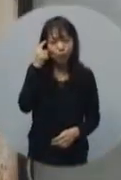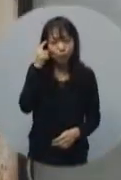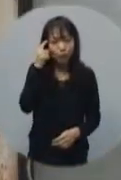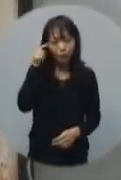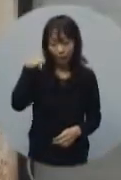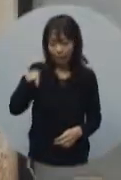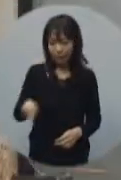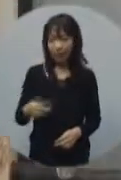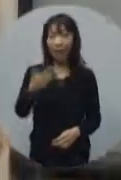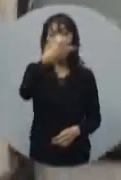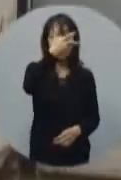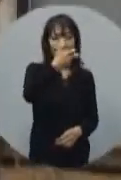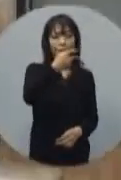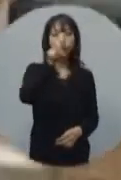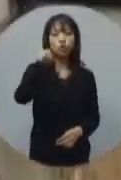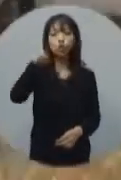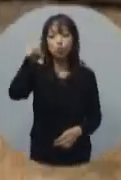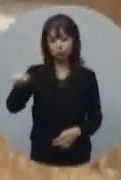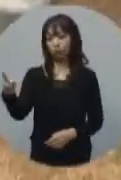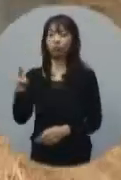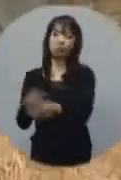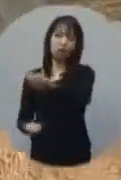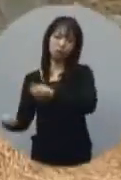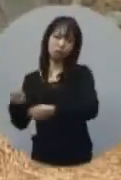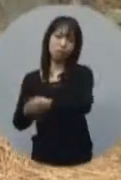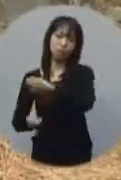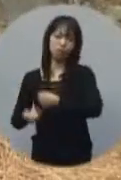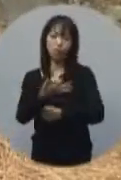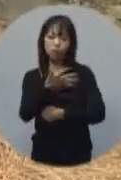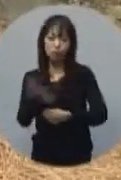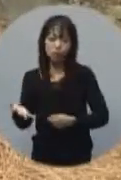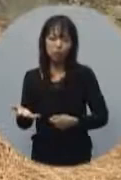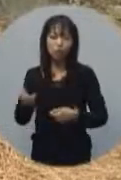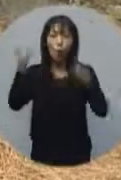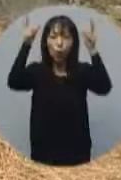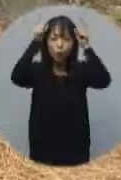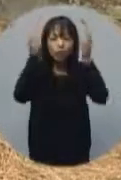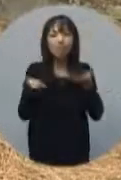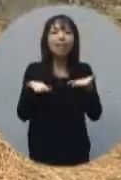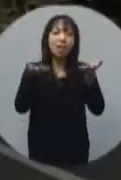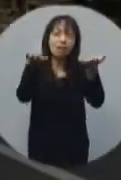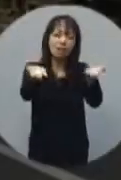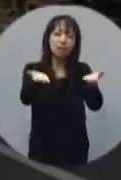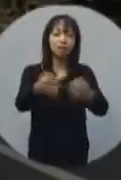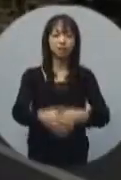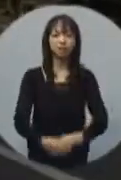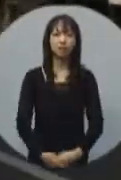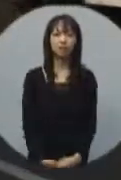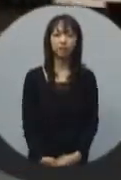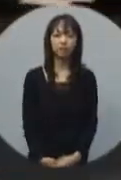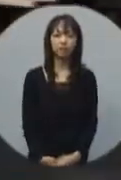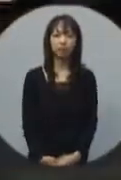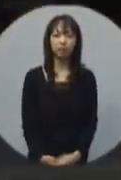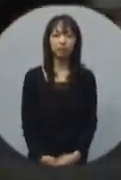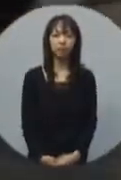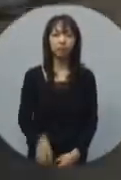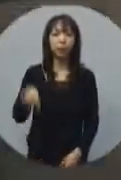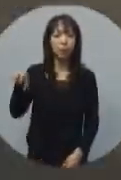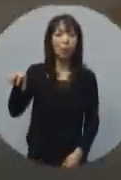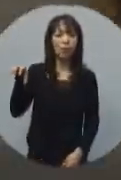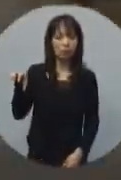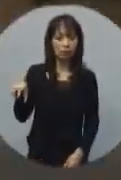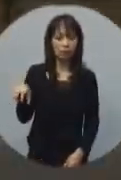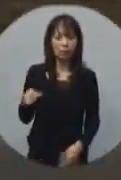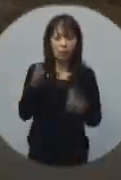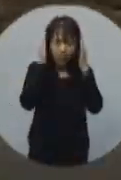ってまして、今地下70メートルから汲み上げた水を牛に与えるようにしています。 斉藤